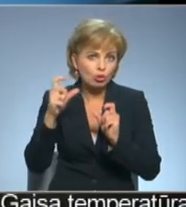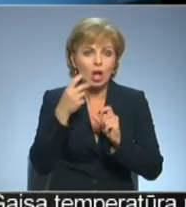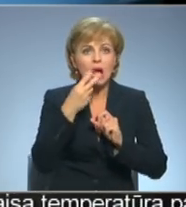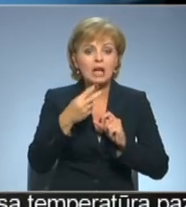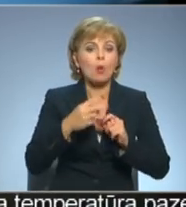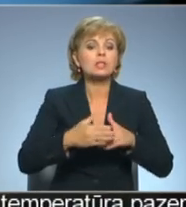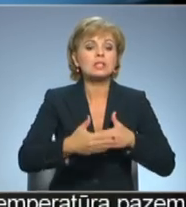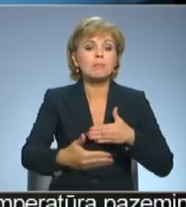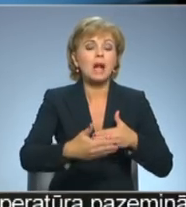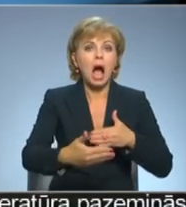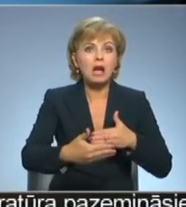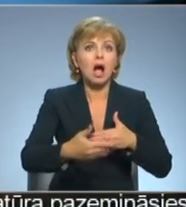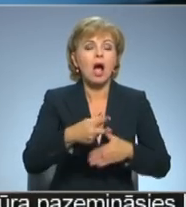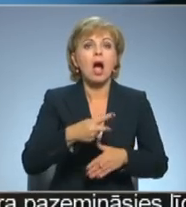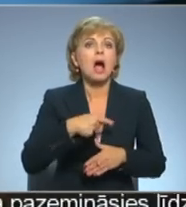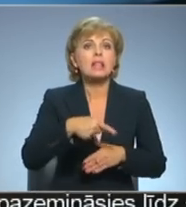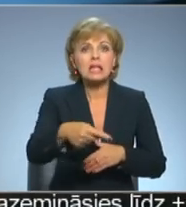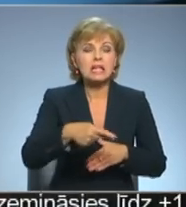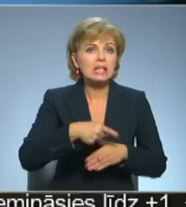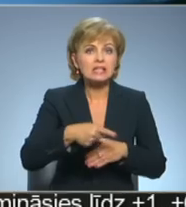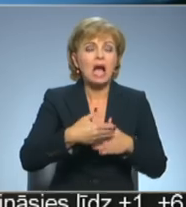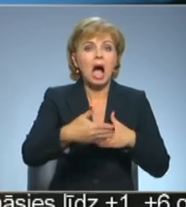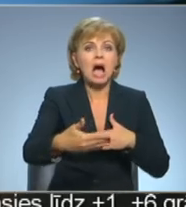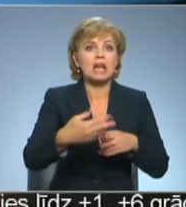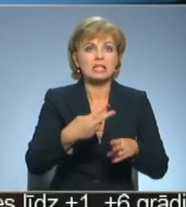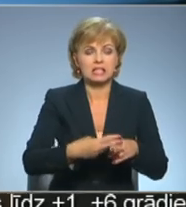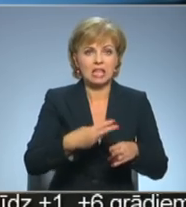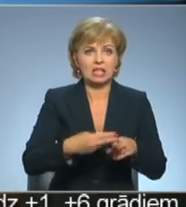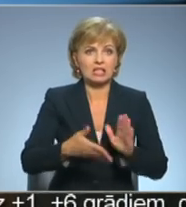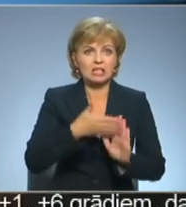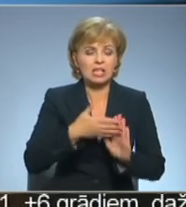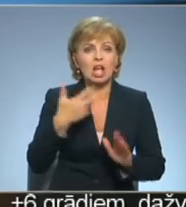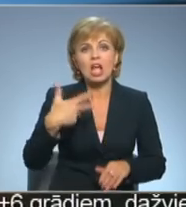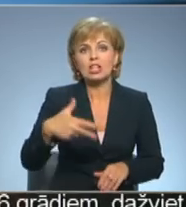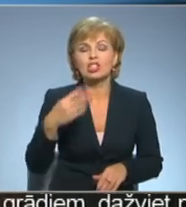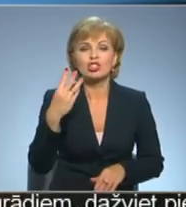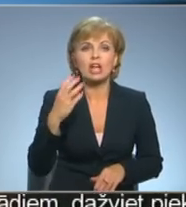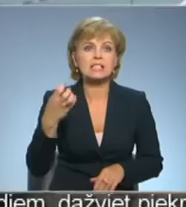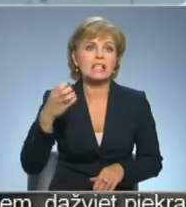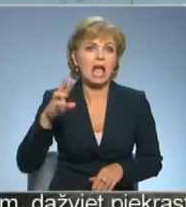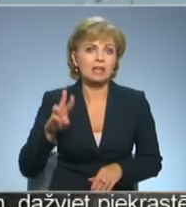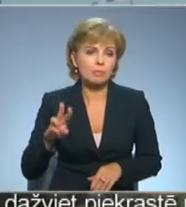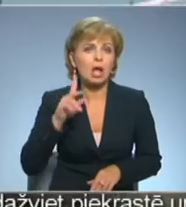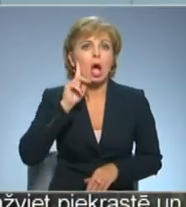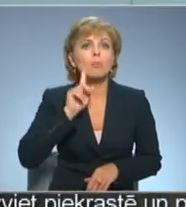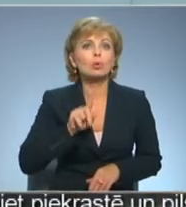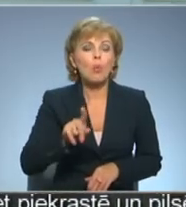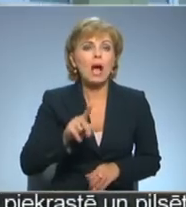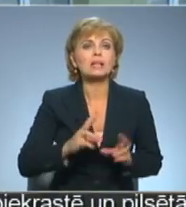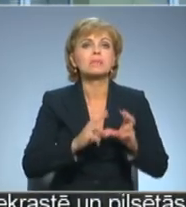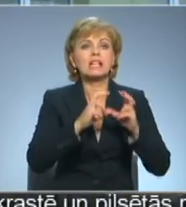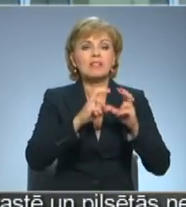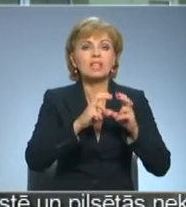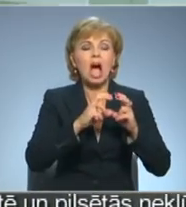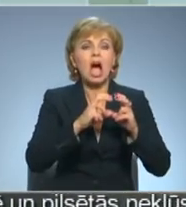sprauga. Attālums no grīdas malas līdz lifta ārējai stikla sienai ir aptuveni 34 centimetri. Protams, liftam ir